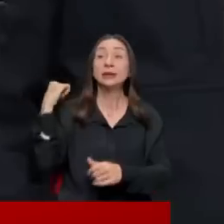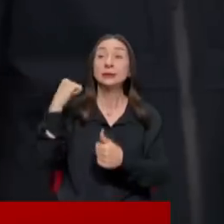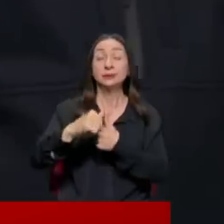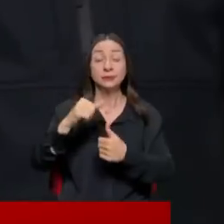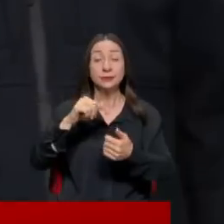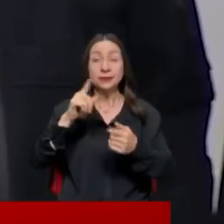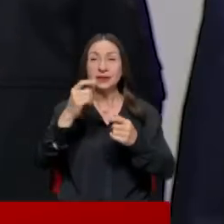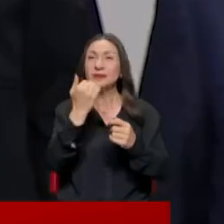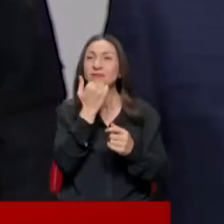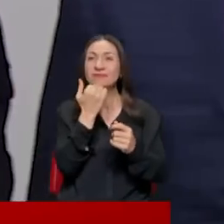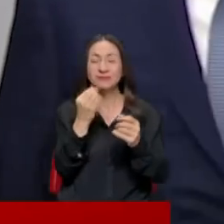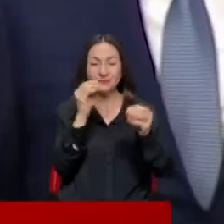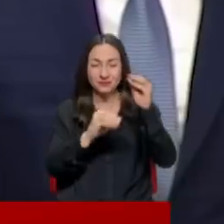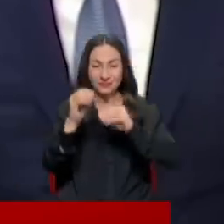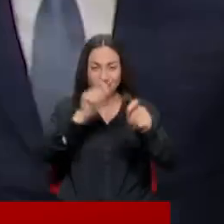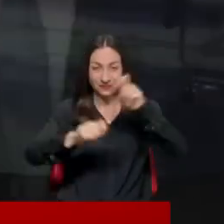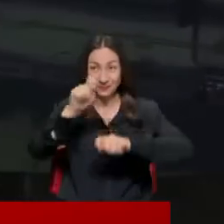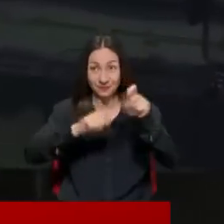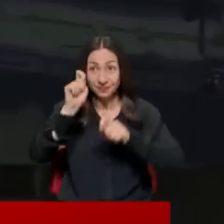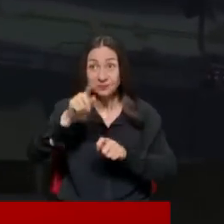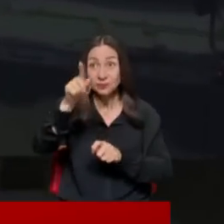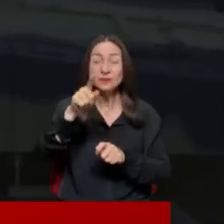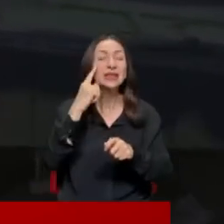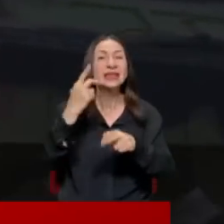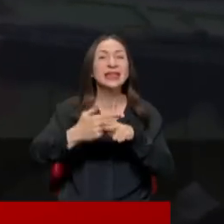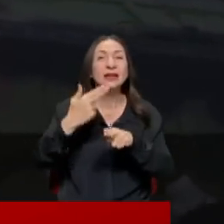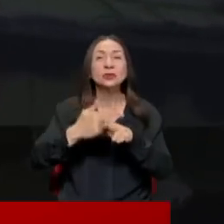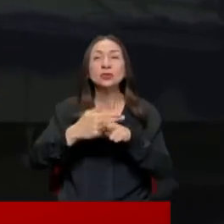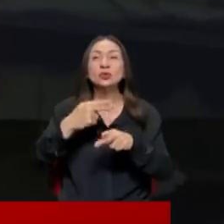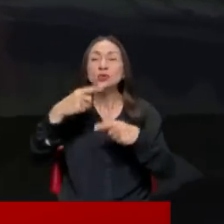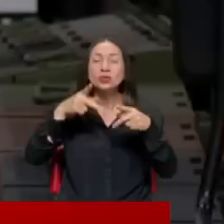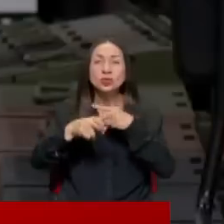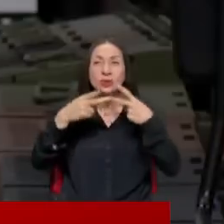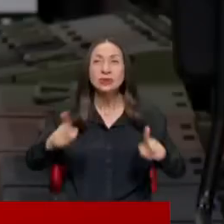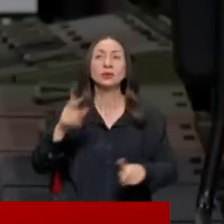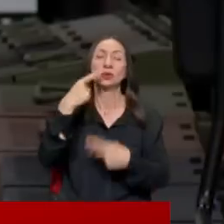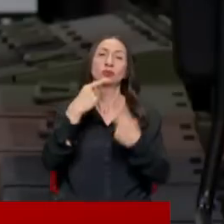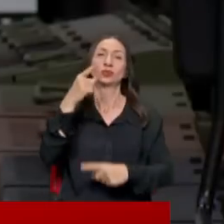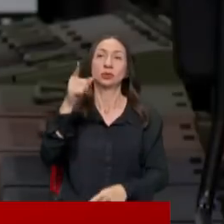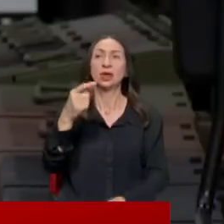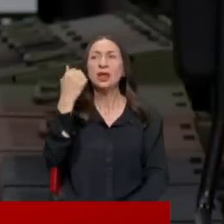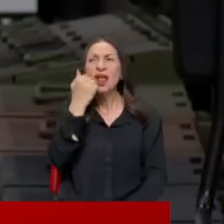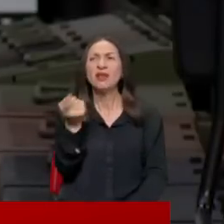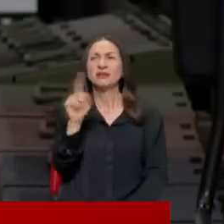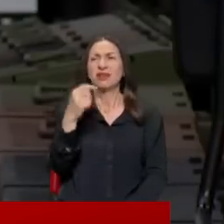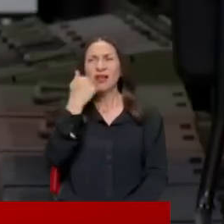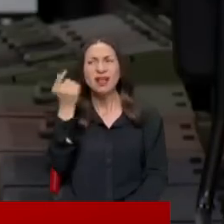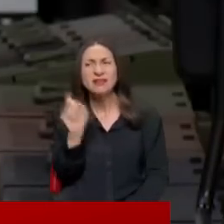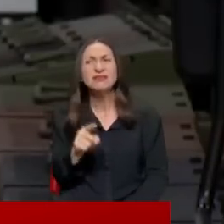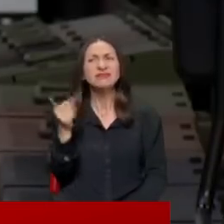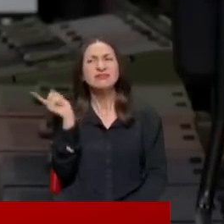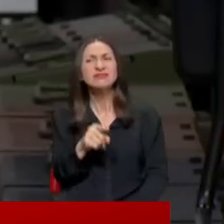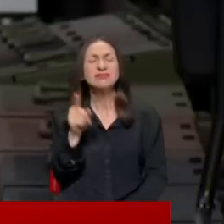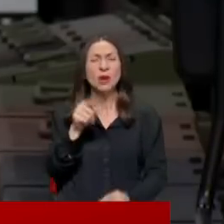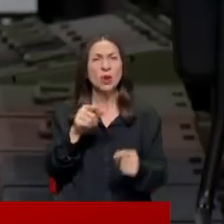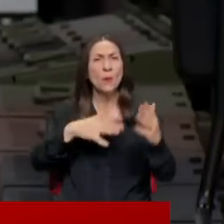yeniden prototipi üretilen Altay tanklarının test sürüşlerinin başlaması töreninde konuştu. Yalan üstüne yalan, yalan üstüne yalanla